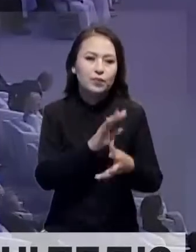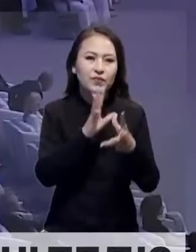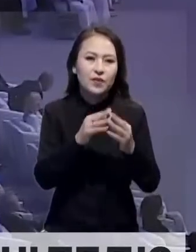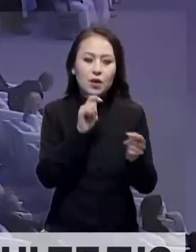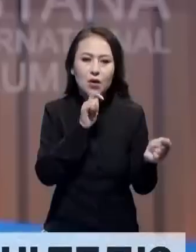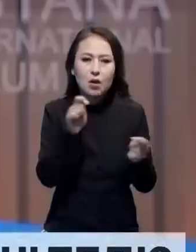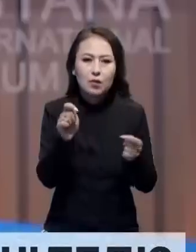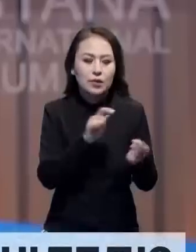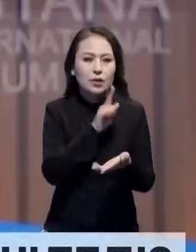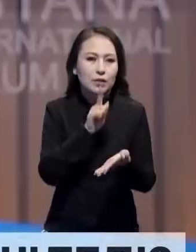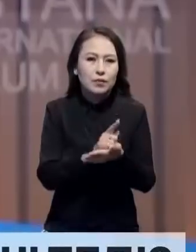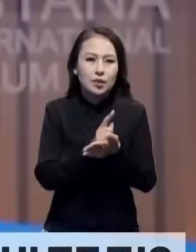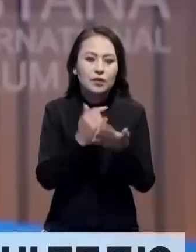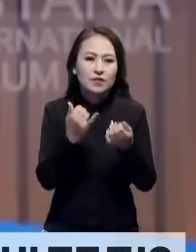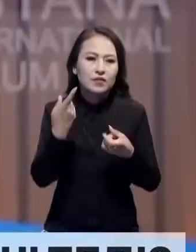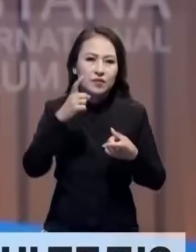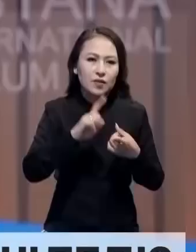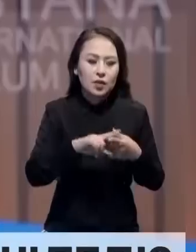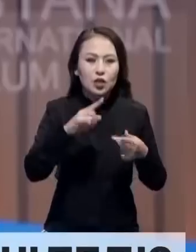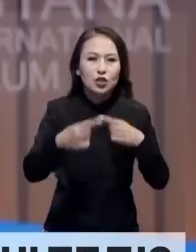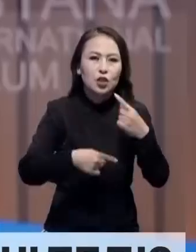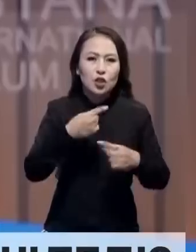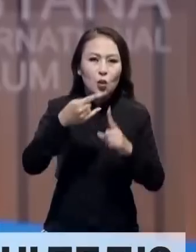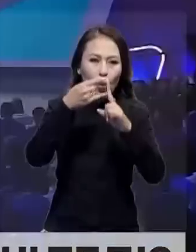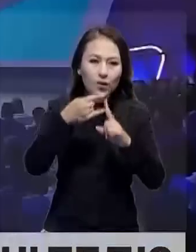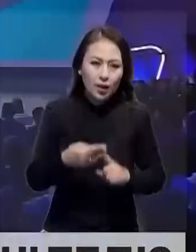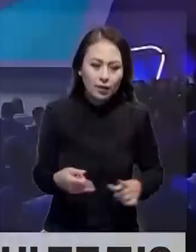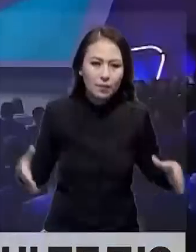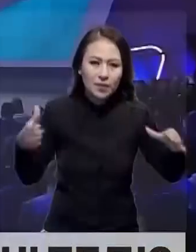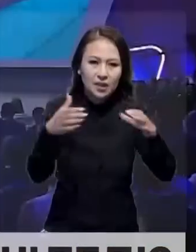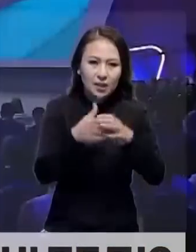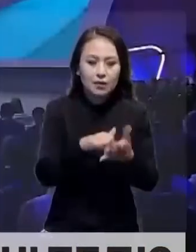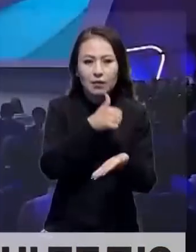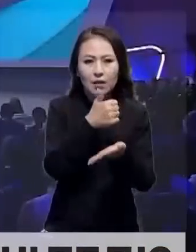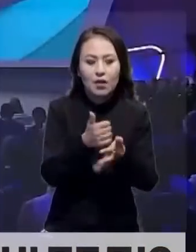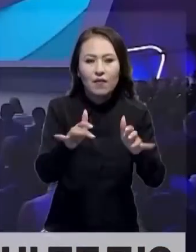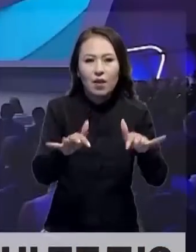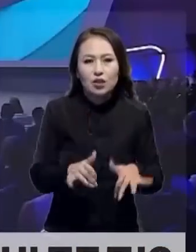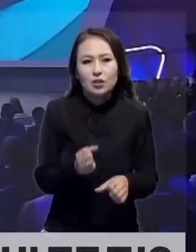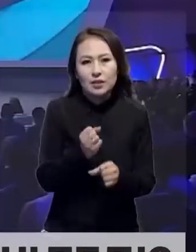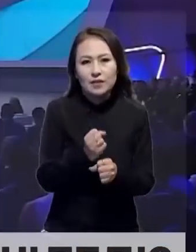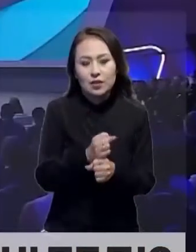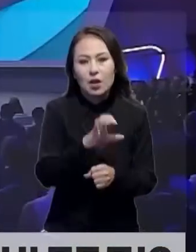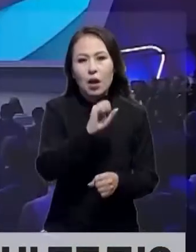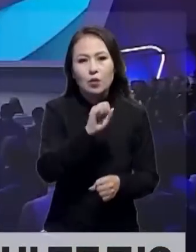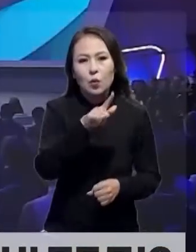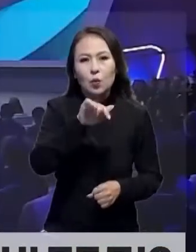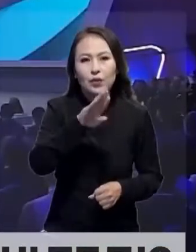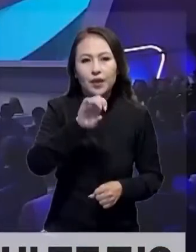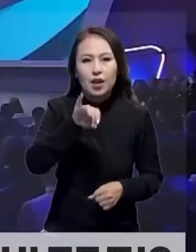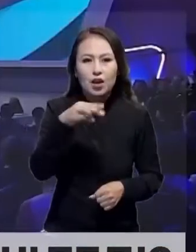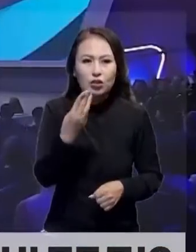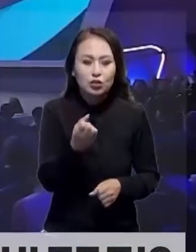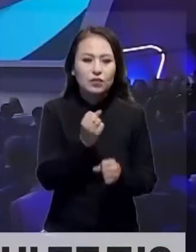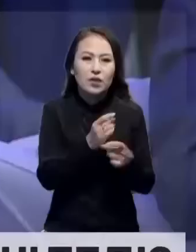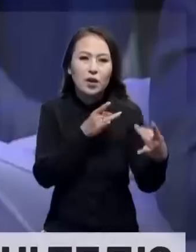мәселесі айтылмай қалсын ба? Бұған қатысты онлайн режимде Біріккен Ұлттар ұйымының бас хатшысы пікір білдірді. Антони Гутерриш әлемде